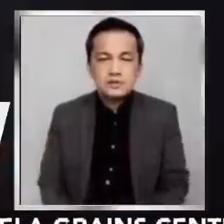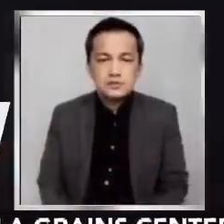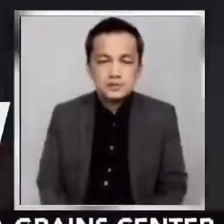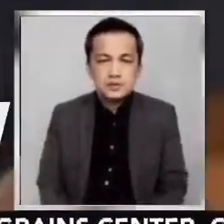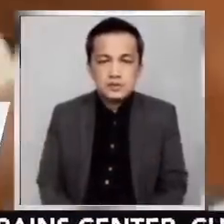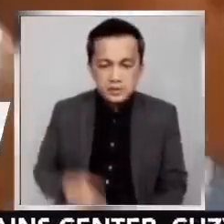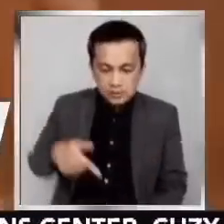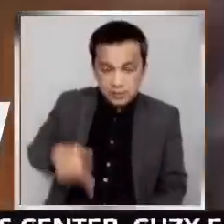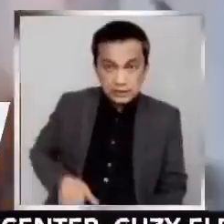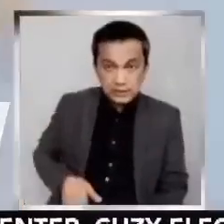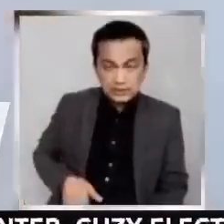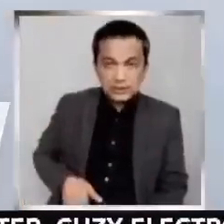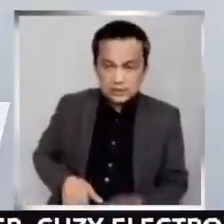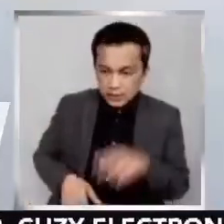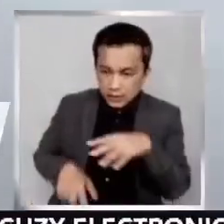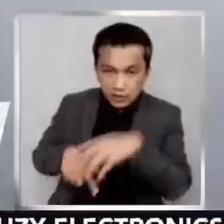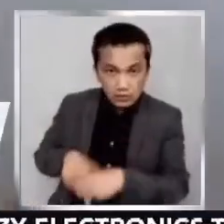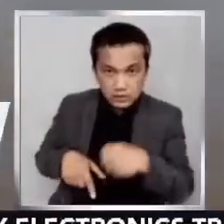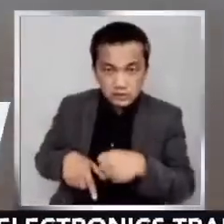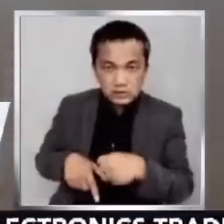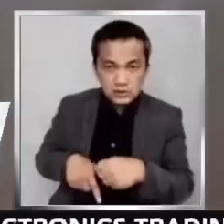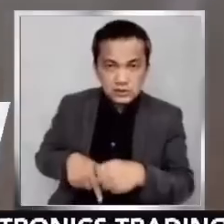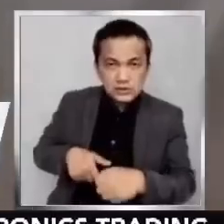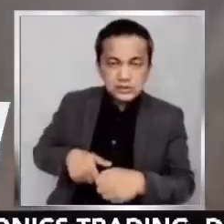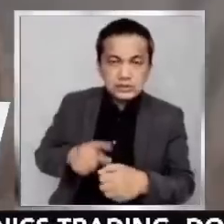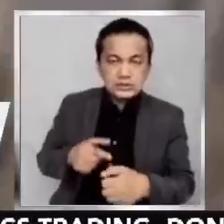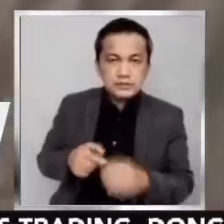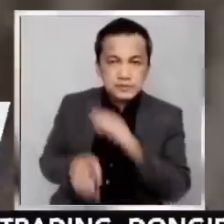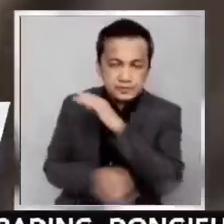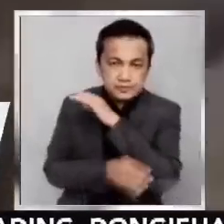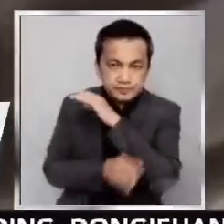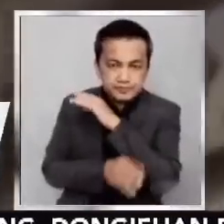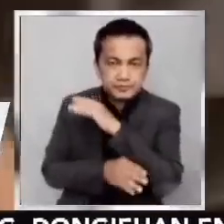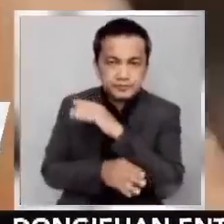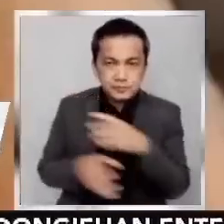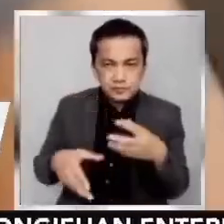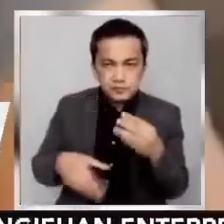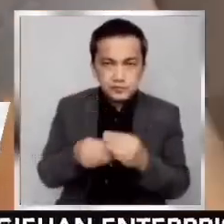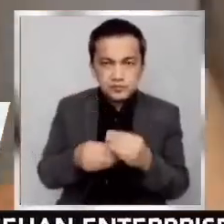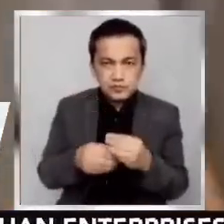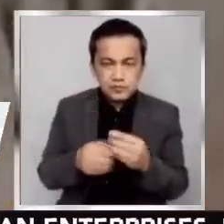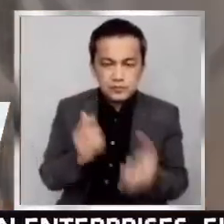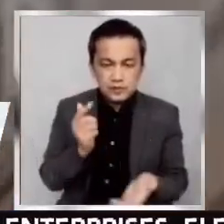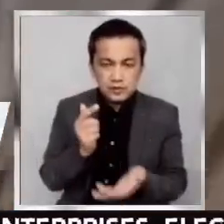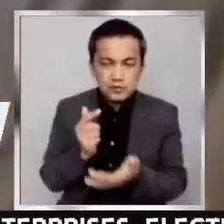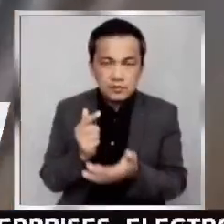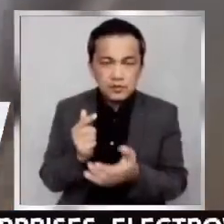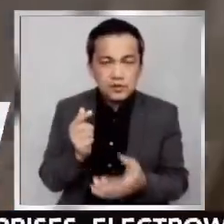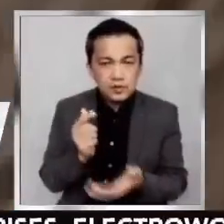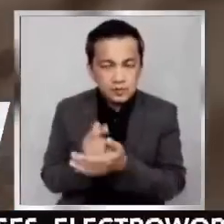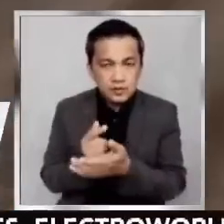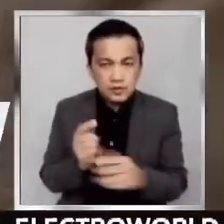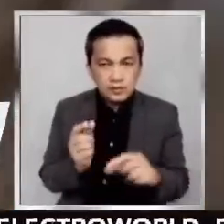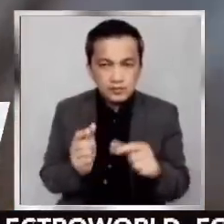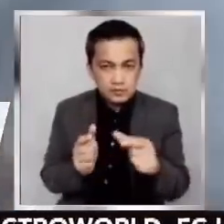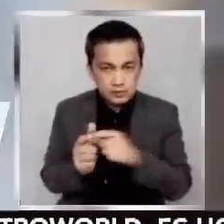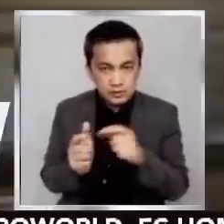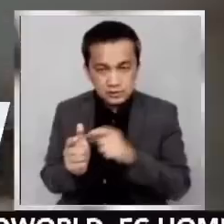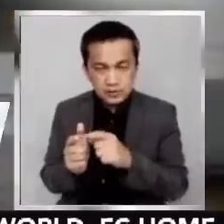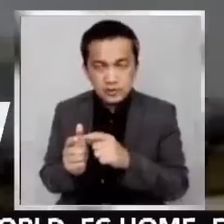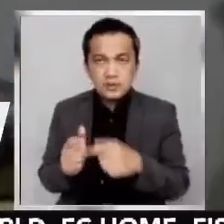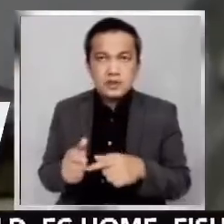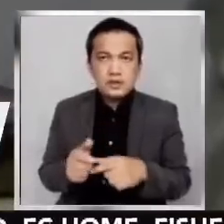nakuhang nakasuksok sa loob ng underwear nito. Bukod pa mga bala at hinihinalang shabu na nakuha naman daw ng mga pulis sa bulsa ng